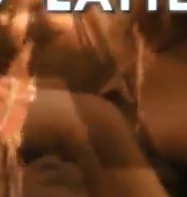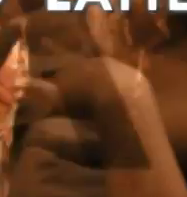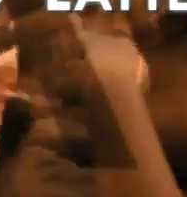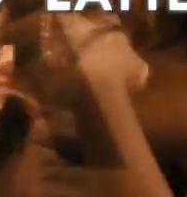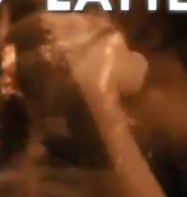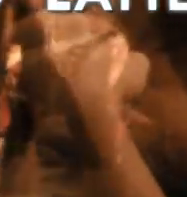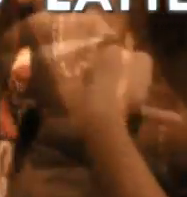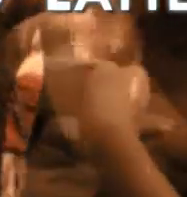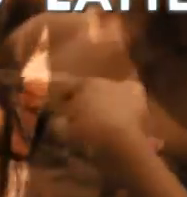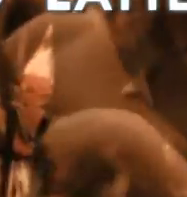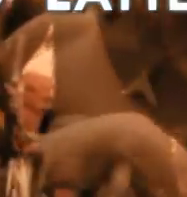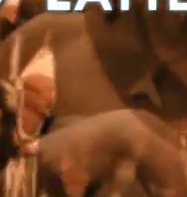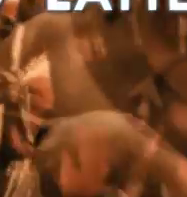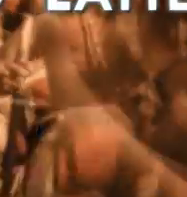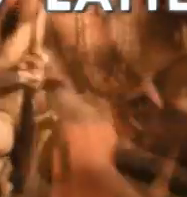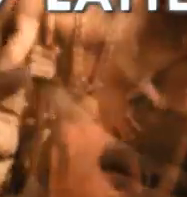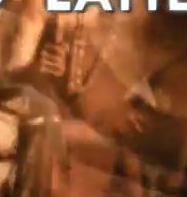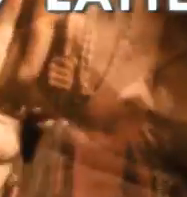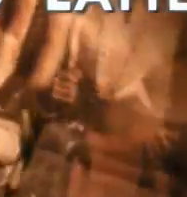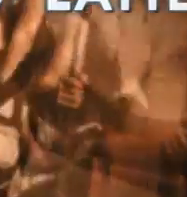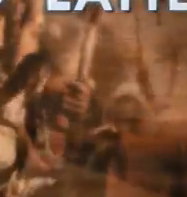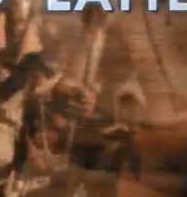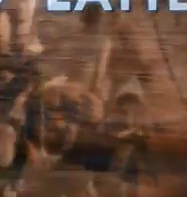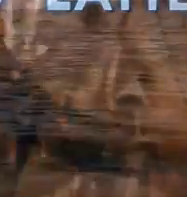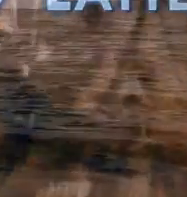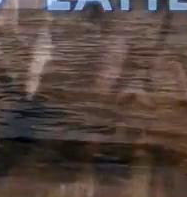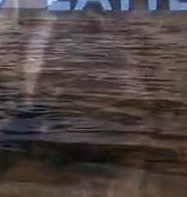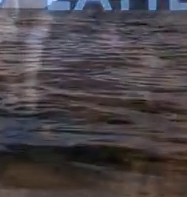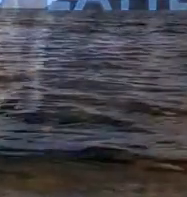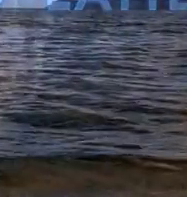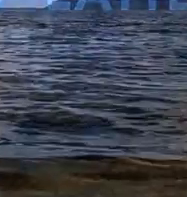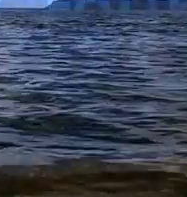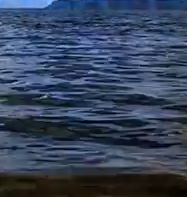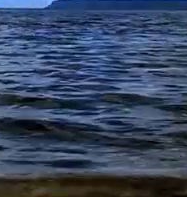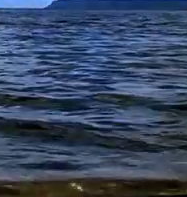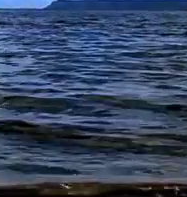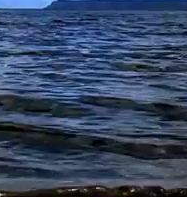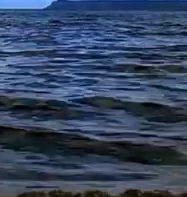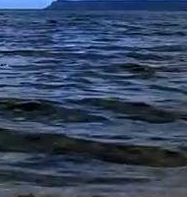Guida manatakilo. Guida